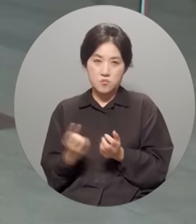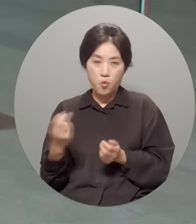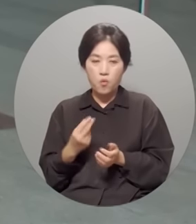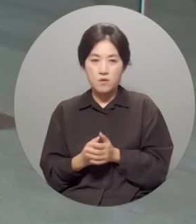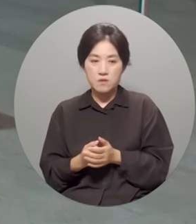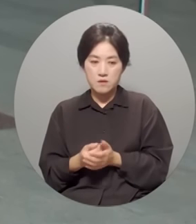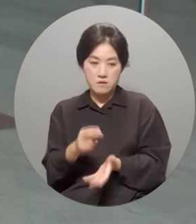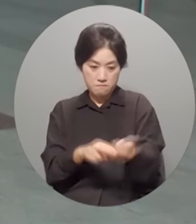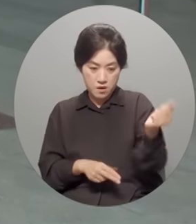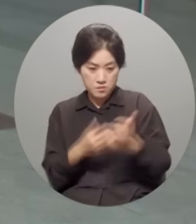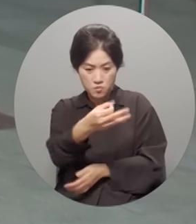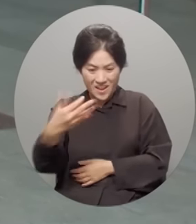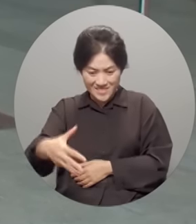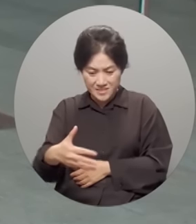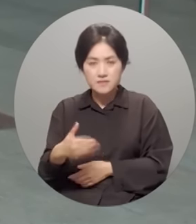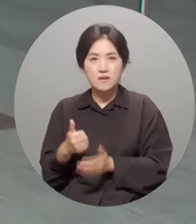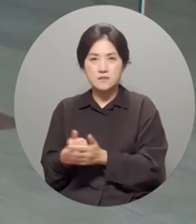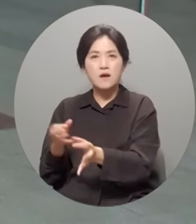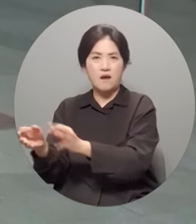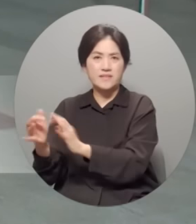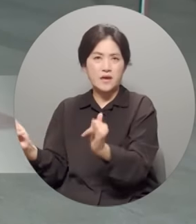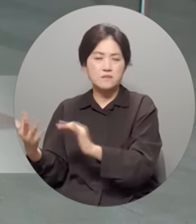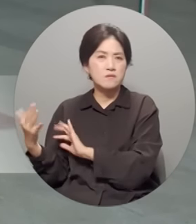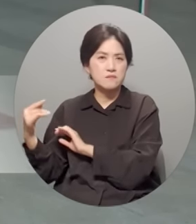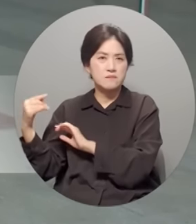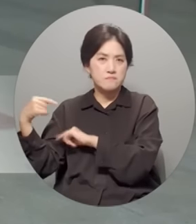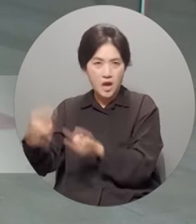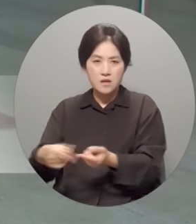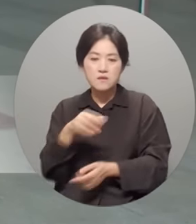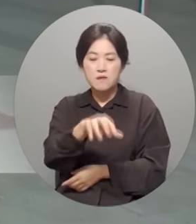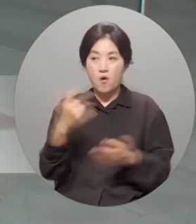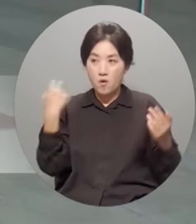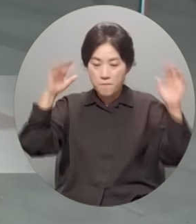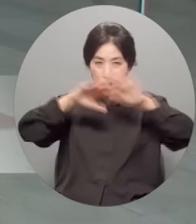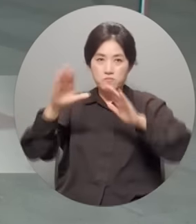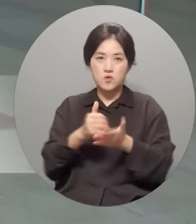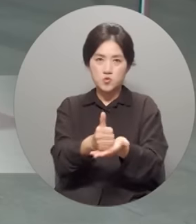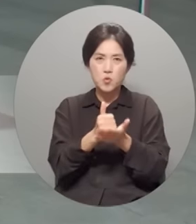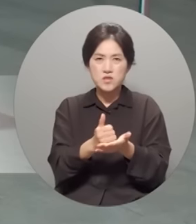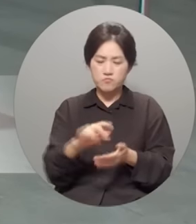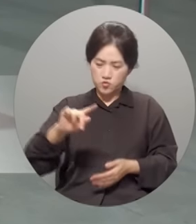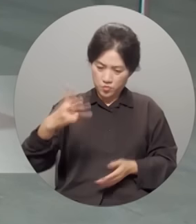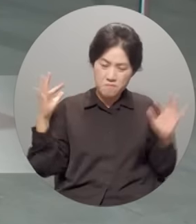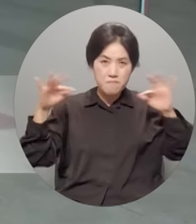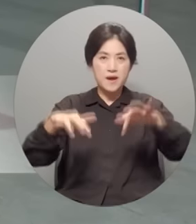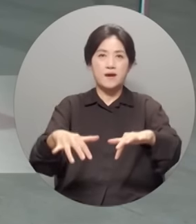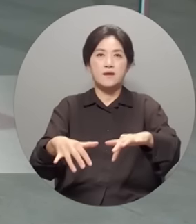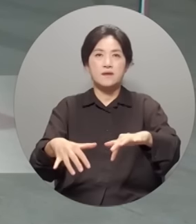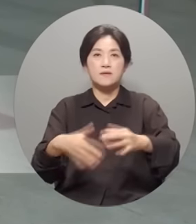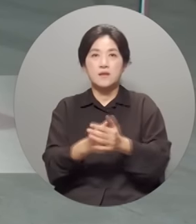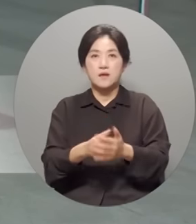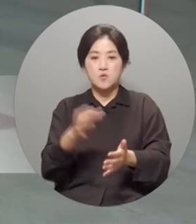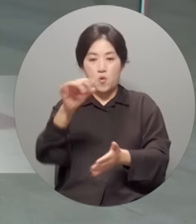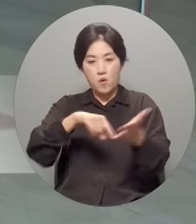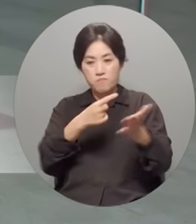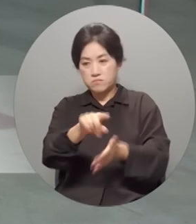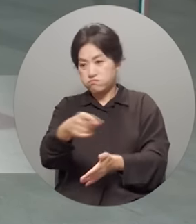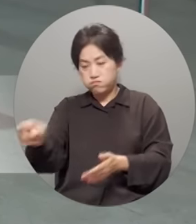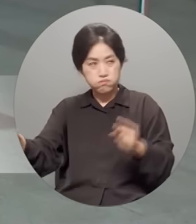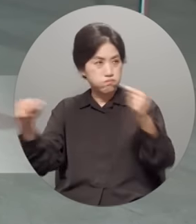업체 관계자들도 함께하고 있고요. 어젯밤부터 이곳엔 고객 수백 명이 모여들었습니다. 환불 순서에